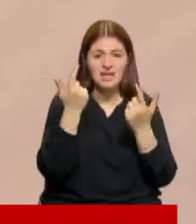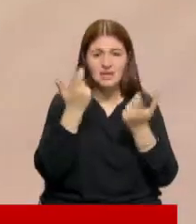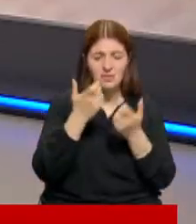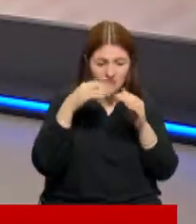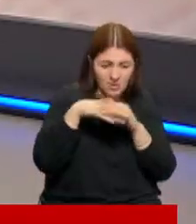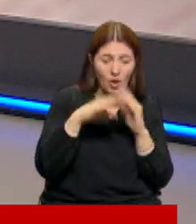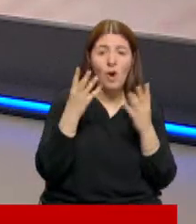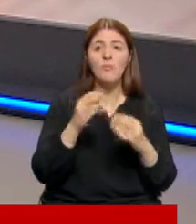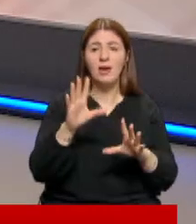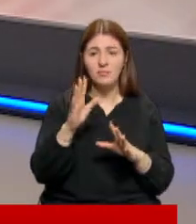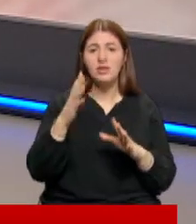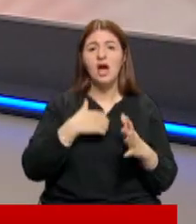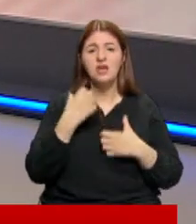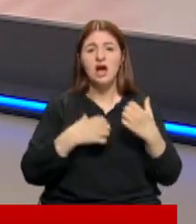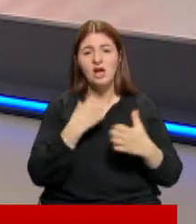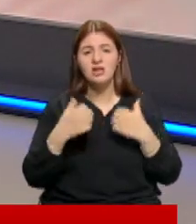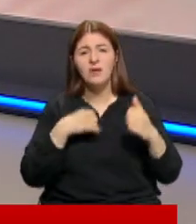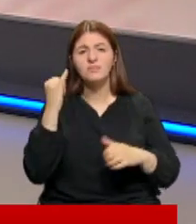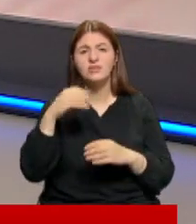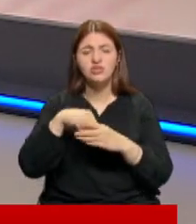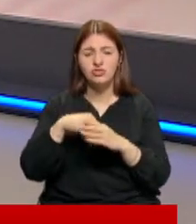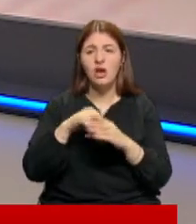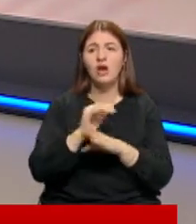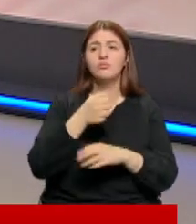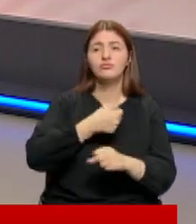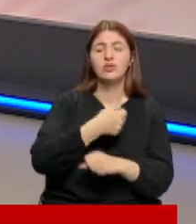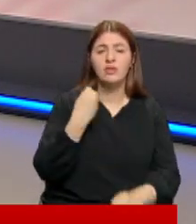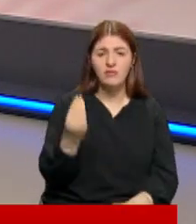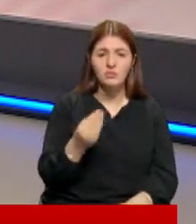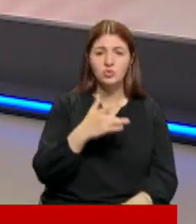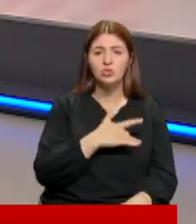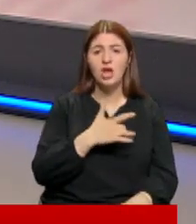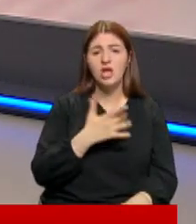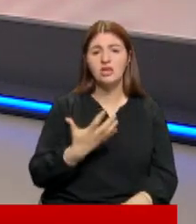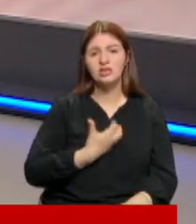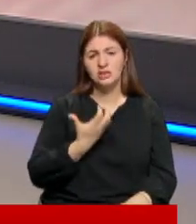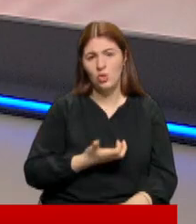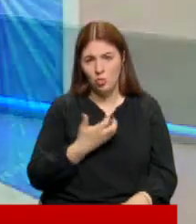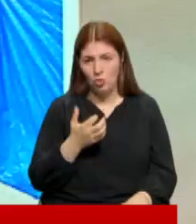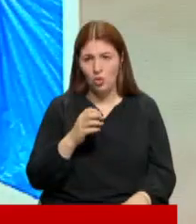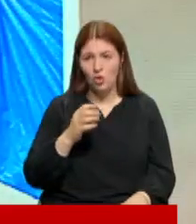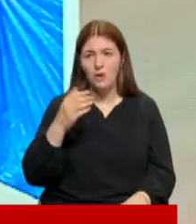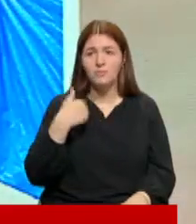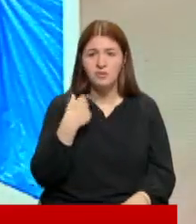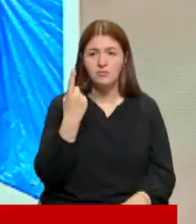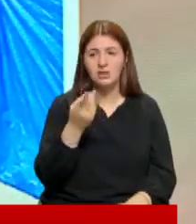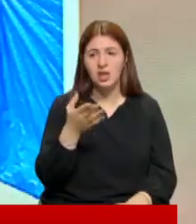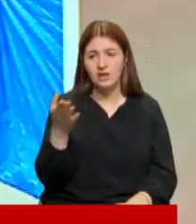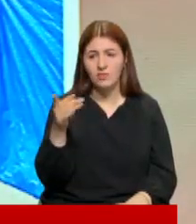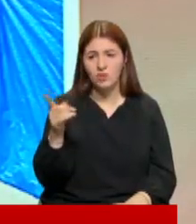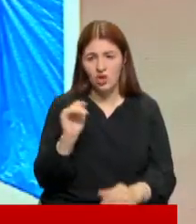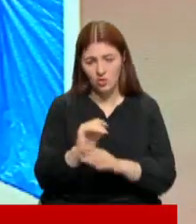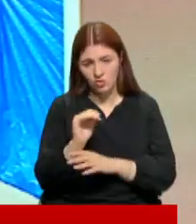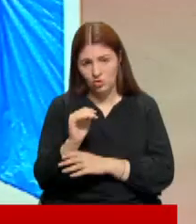bir barınak bulamayıp sefalet içinde hayat mücadelesi vermesi yürekleri sızlatıyor Biz bir tarafıyla